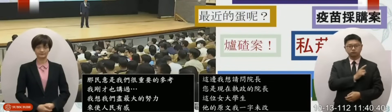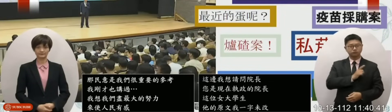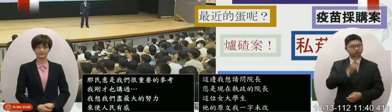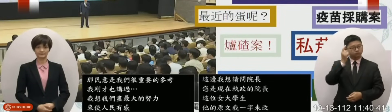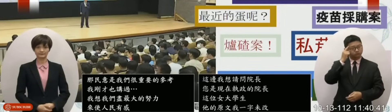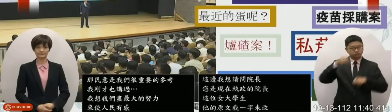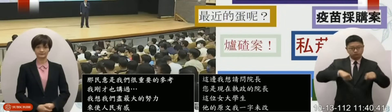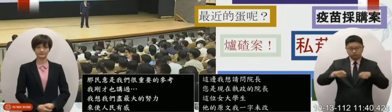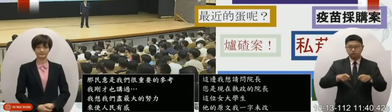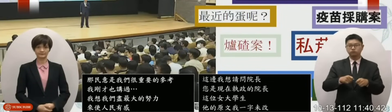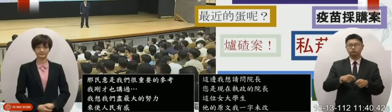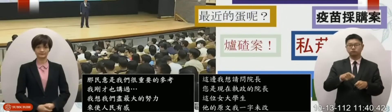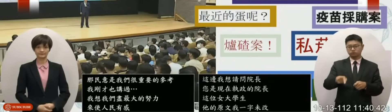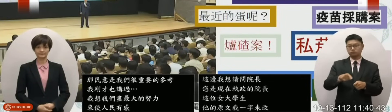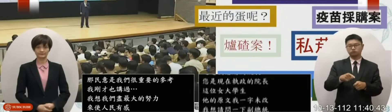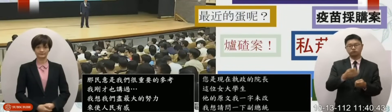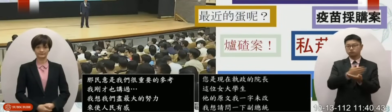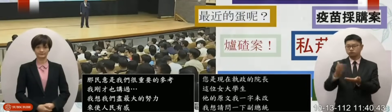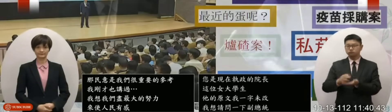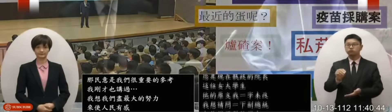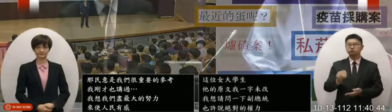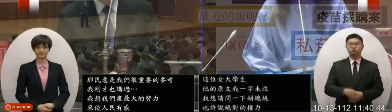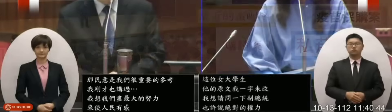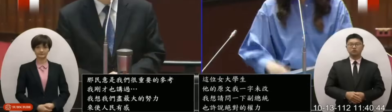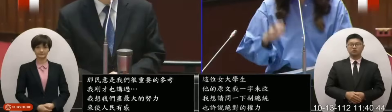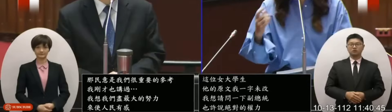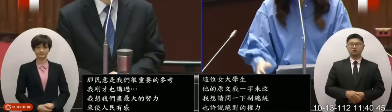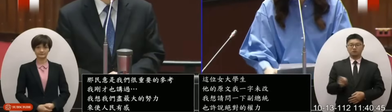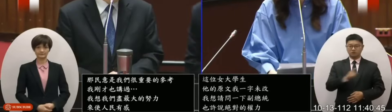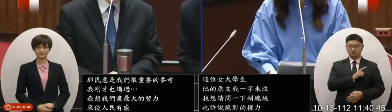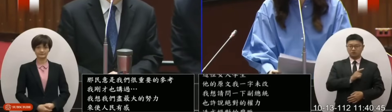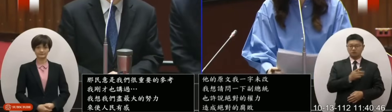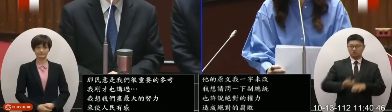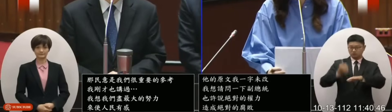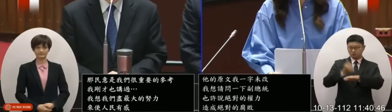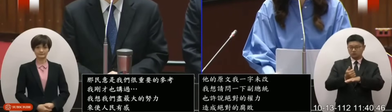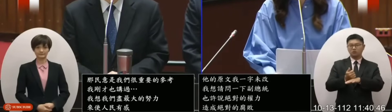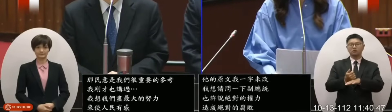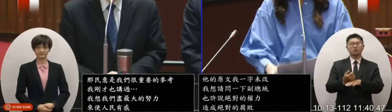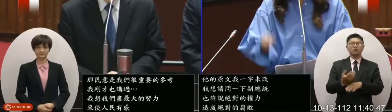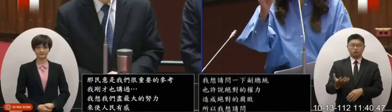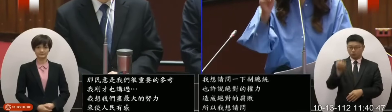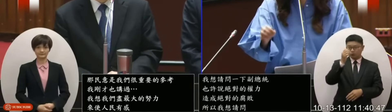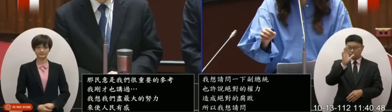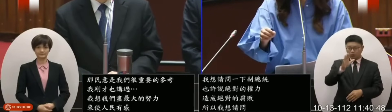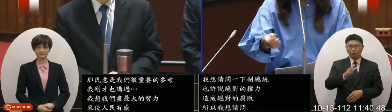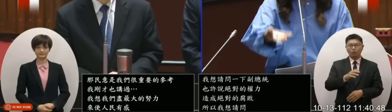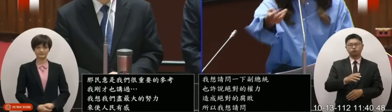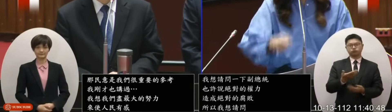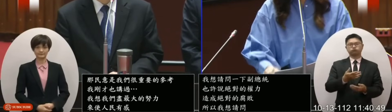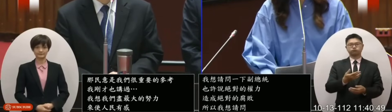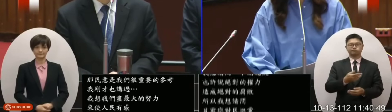没有什么解决的方法？因为执政了有权力，所以才会有贪污弊案事件。就这一